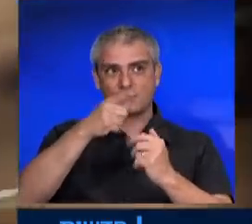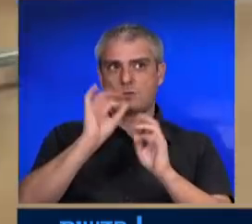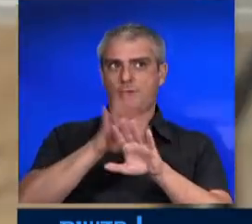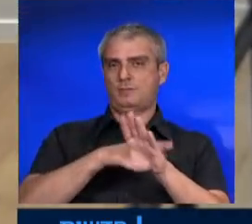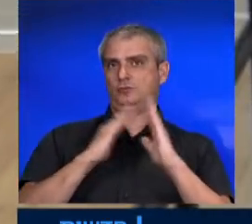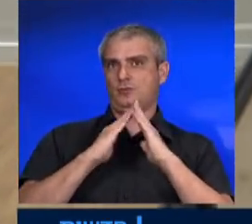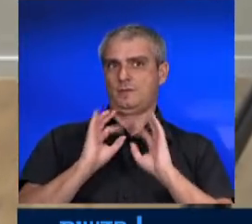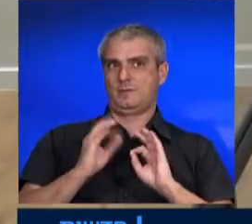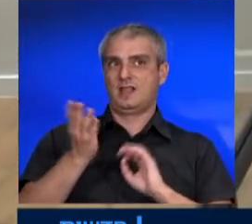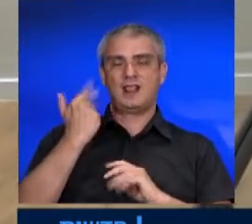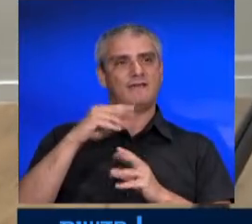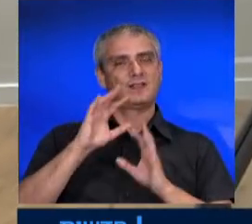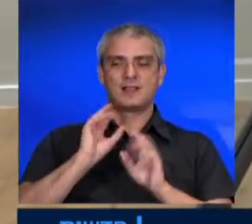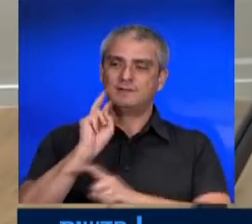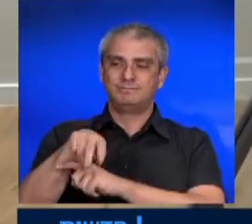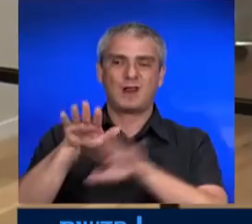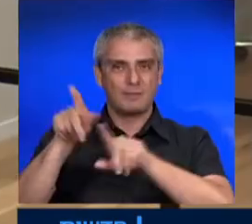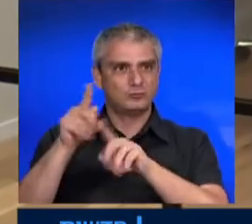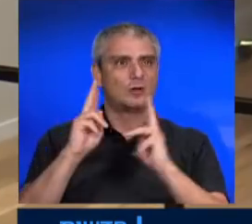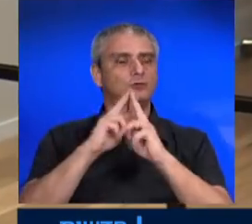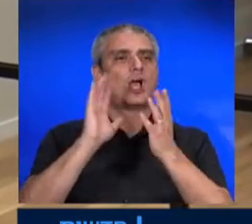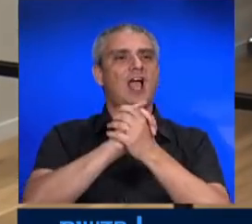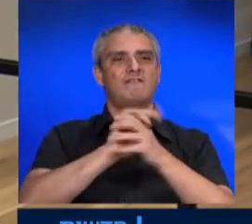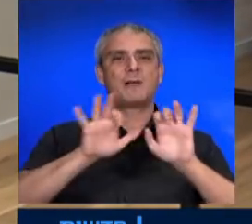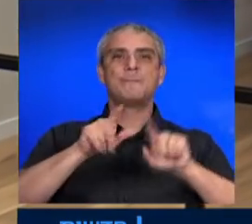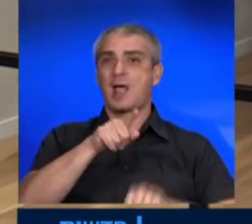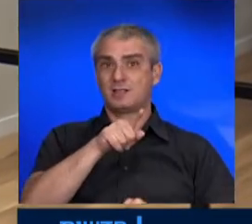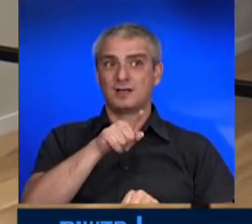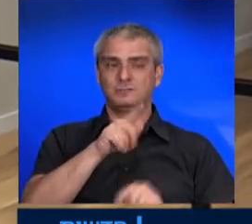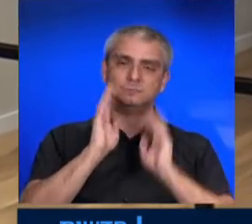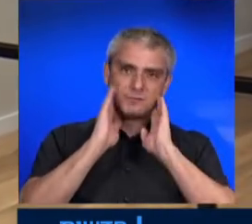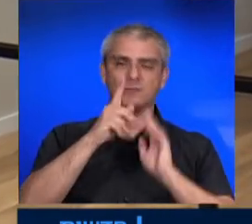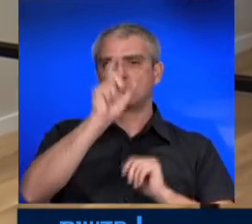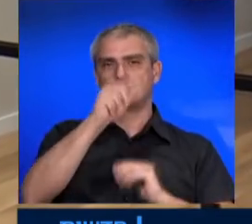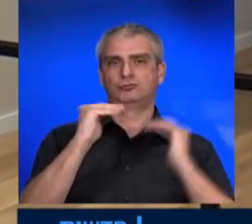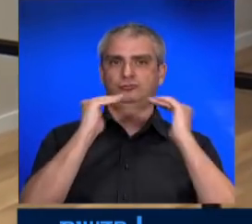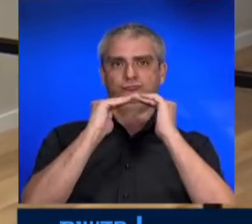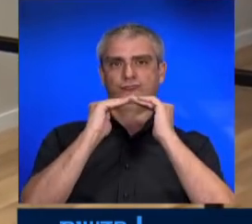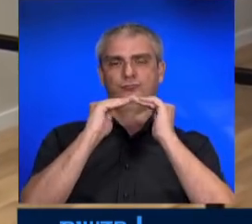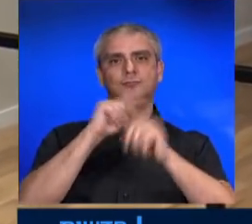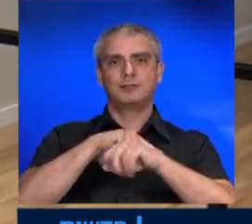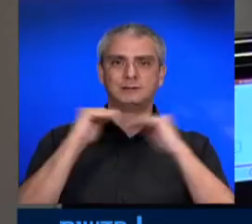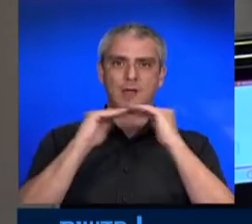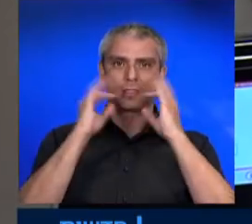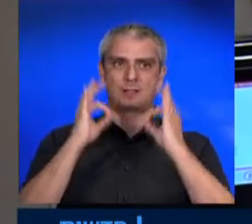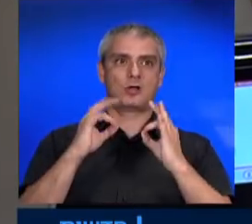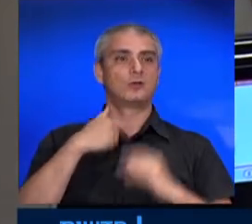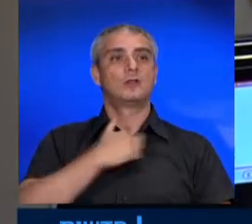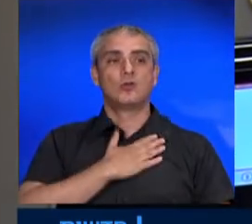בבית, לפני טבילת האש, פגישה עם החברים בהייטק, שמאמינים שהוא האיש הנכון, בזמן הנכון. רצינו